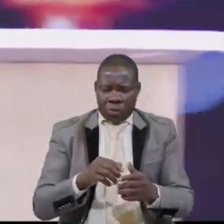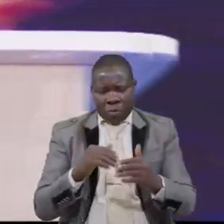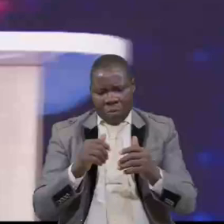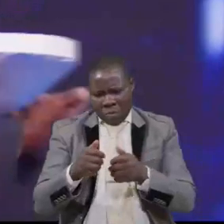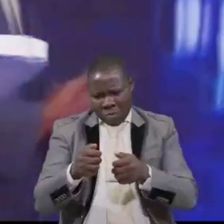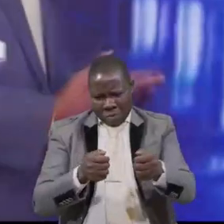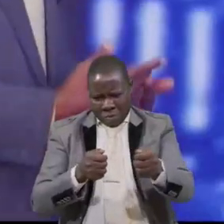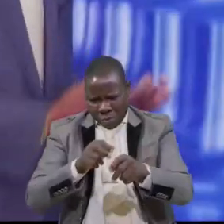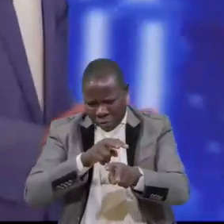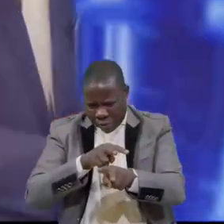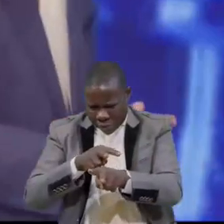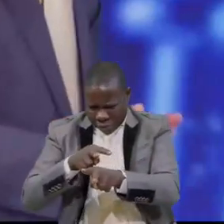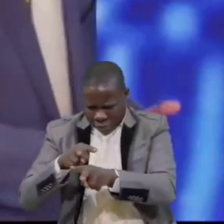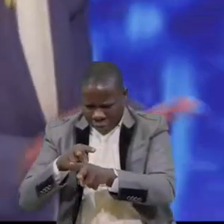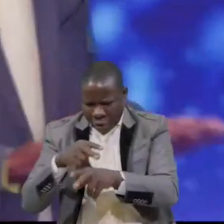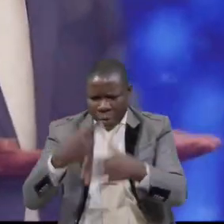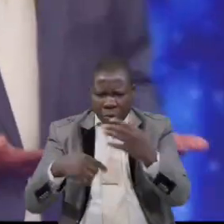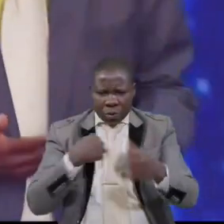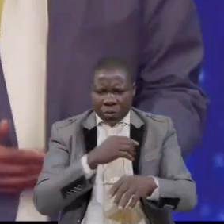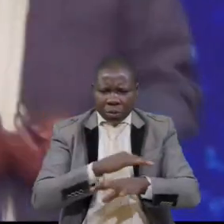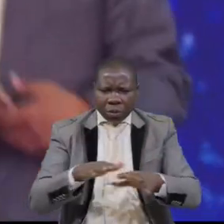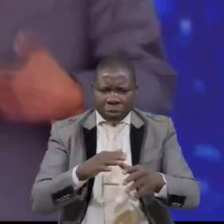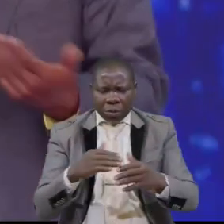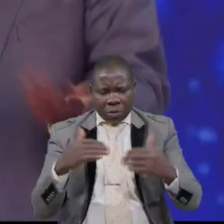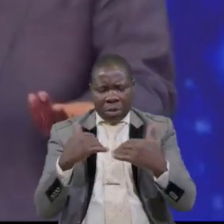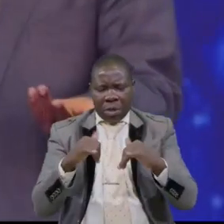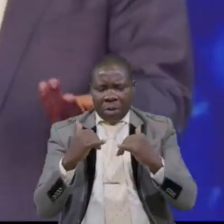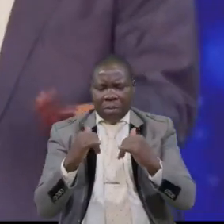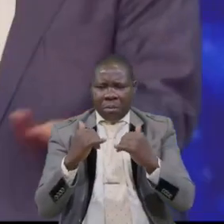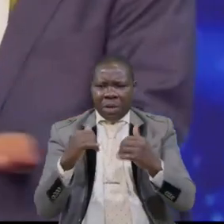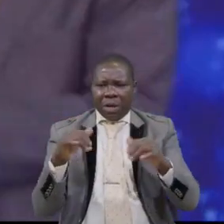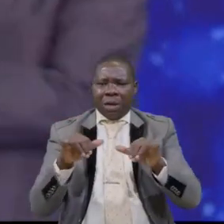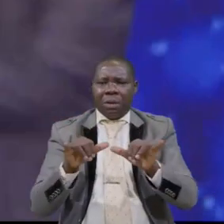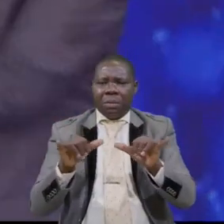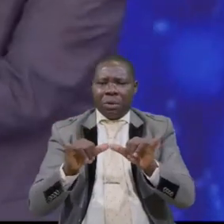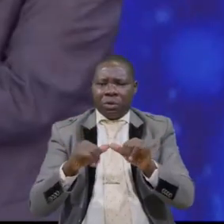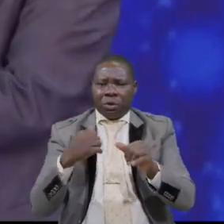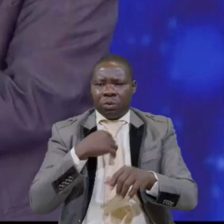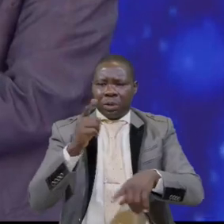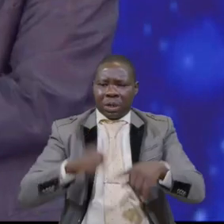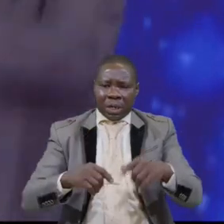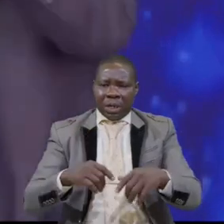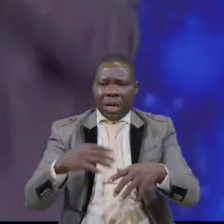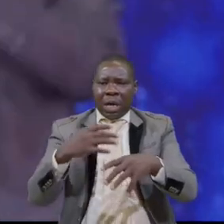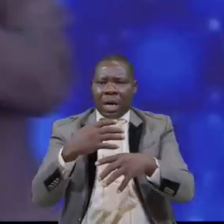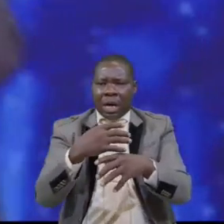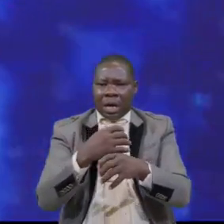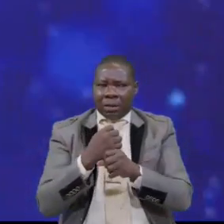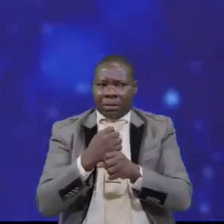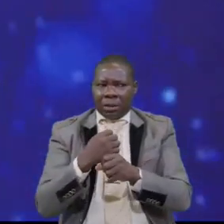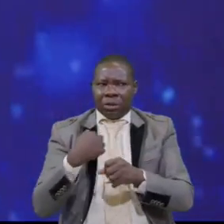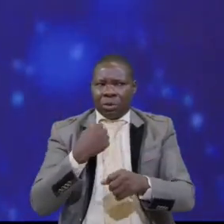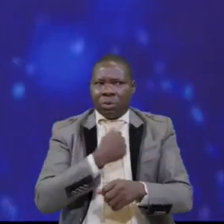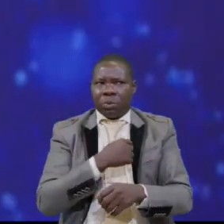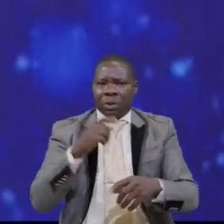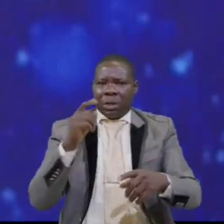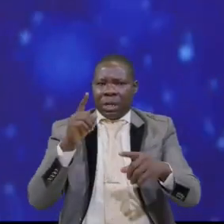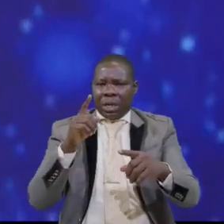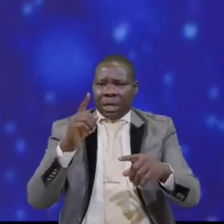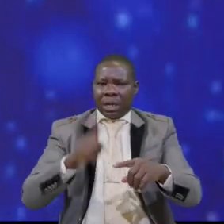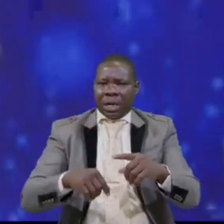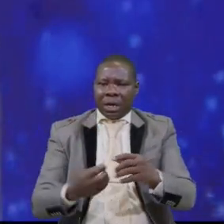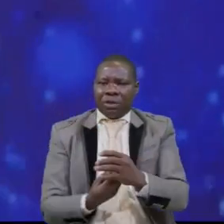suivre ce que nous ne mesurons pas. Nous ne pouvons pas avoir ça. Nous ne pouvons pas atteindre ce niveau.